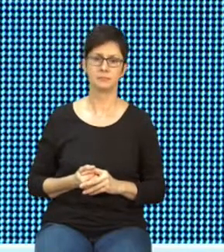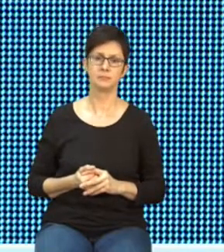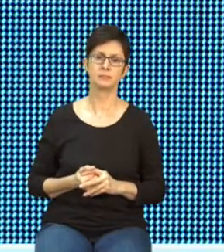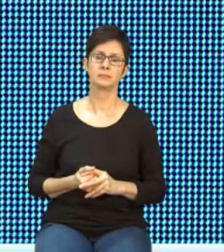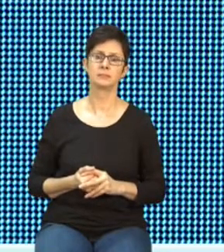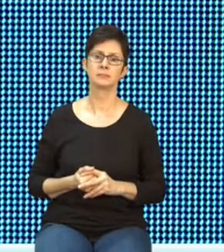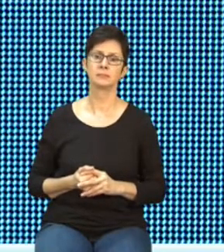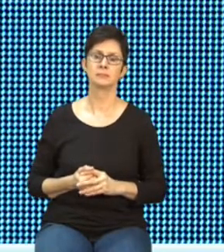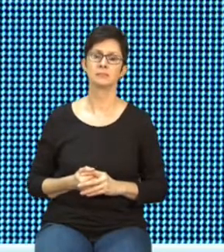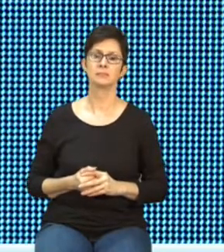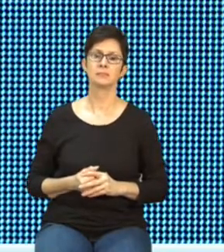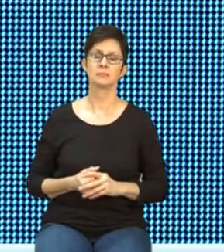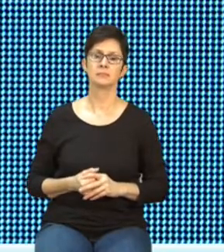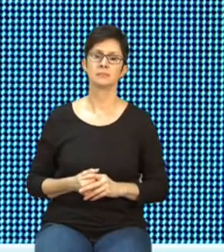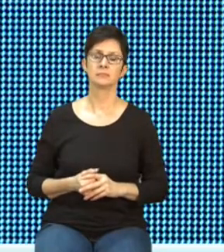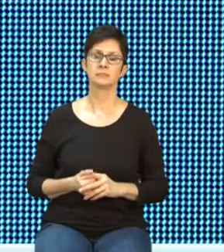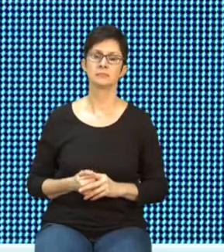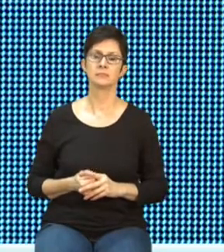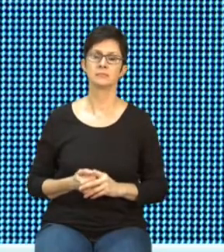więcej jabłek